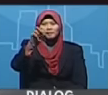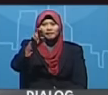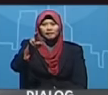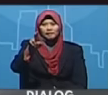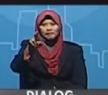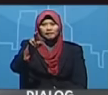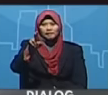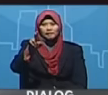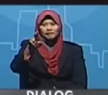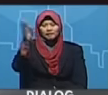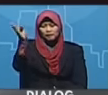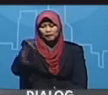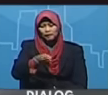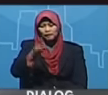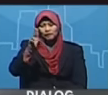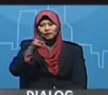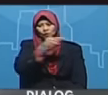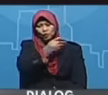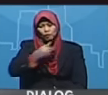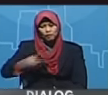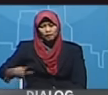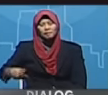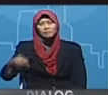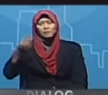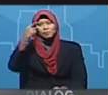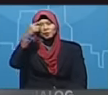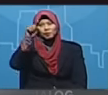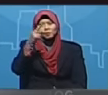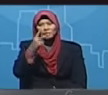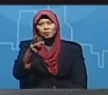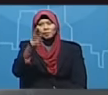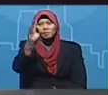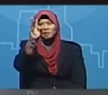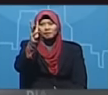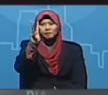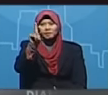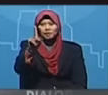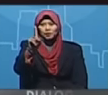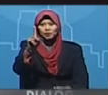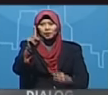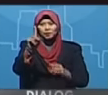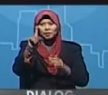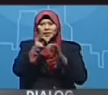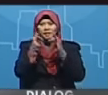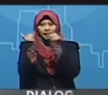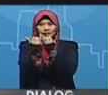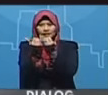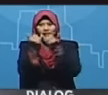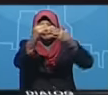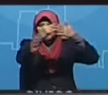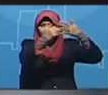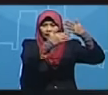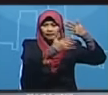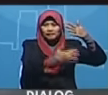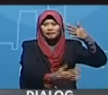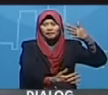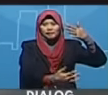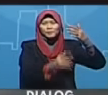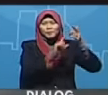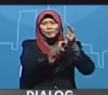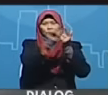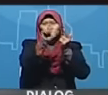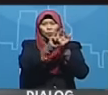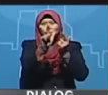jawhar.gov.my spalang umrah untuk melihat senarai 61 agensi yang telah pun